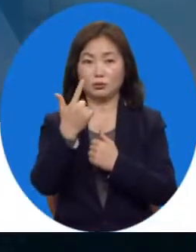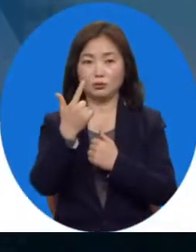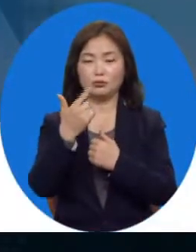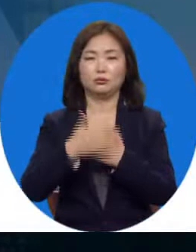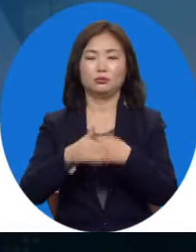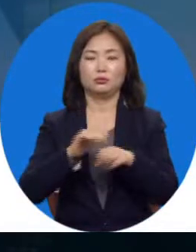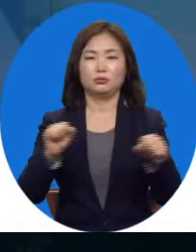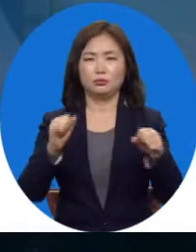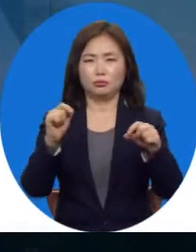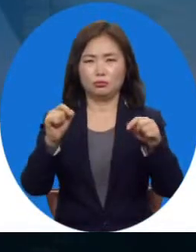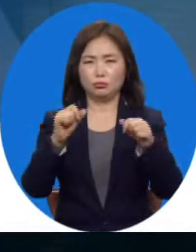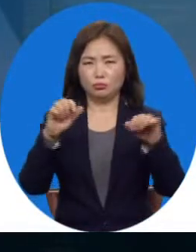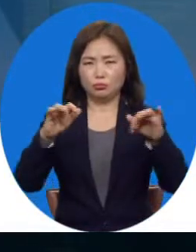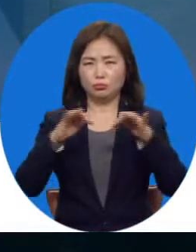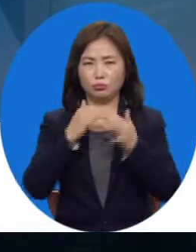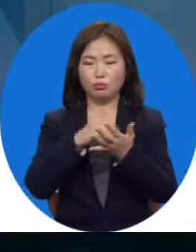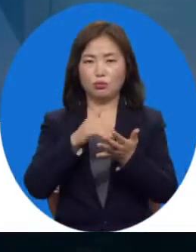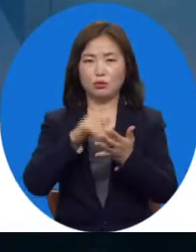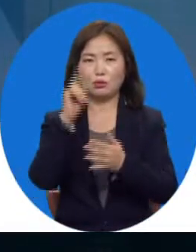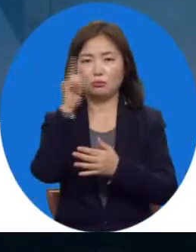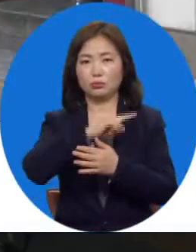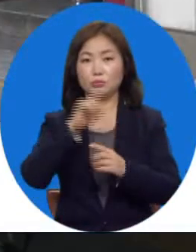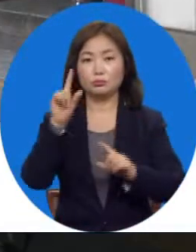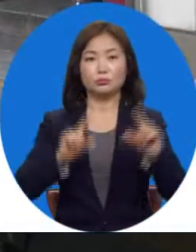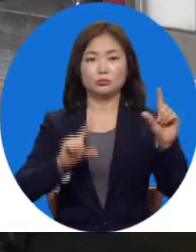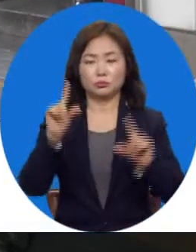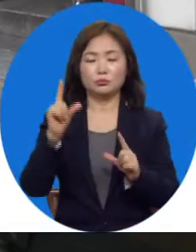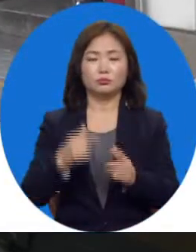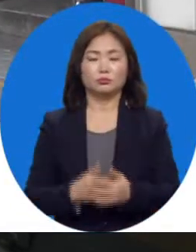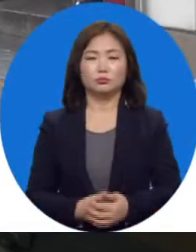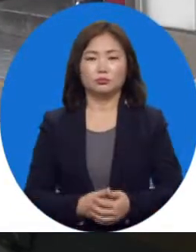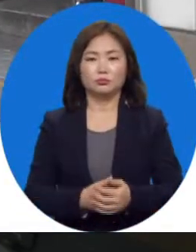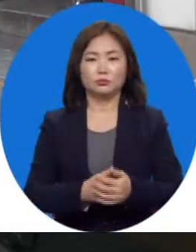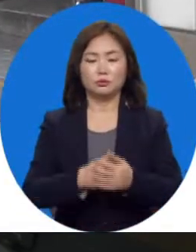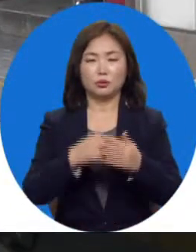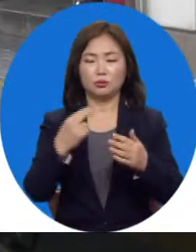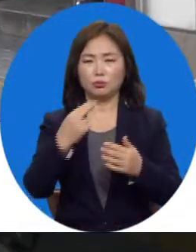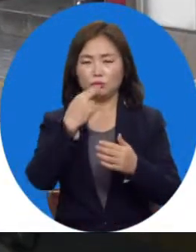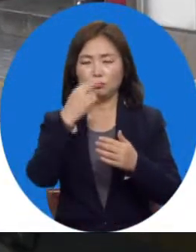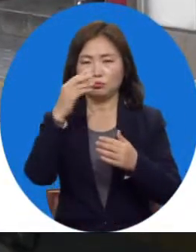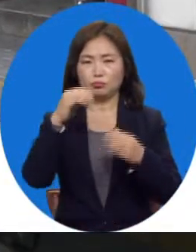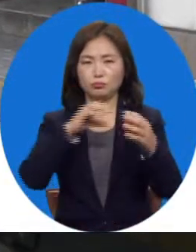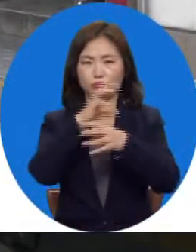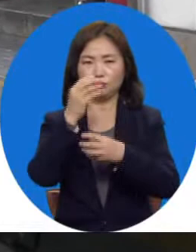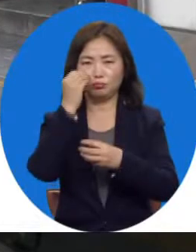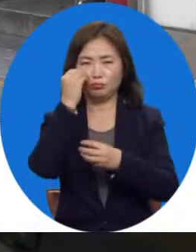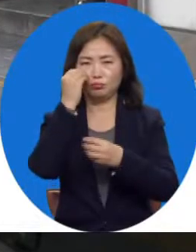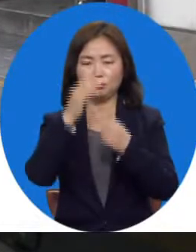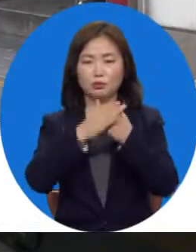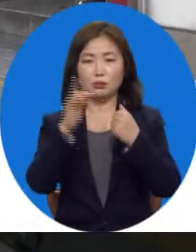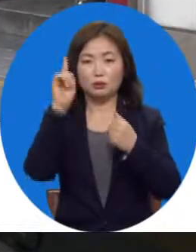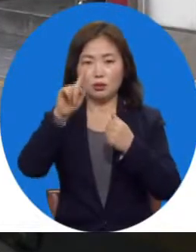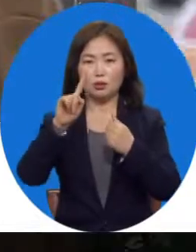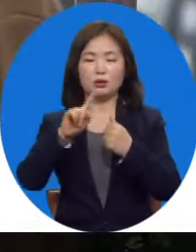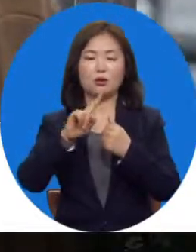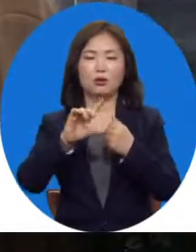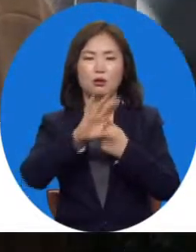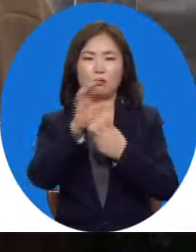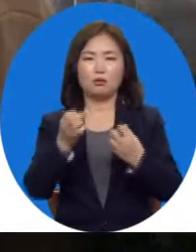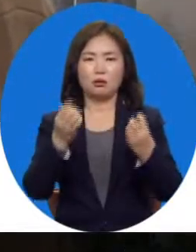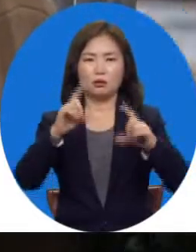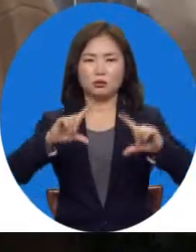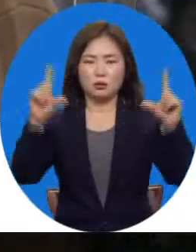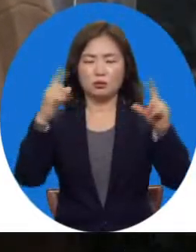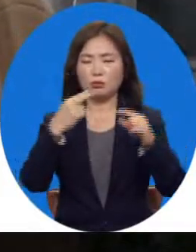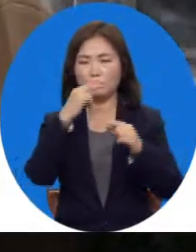않습니다. 오늘 대구 경북의 미세먼지 농도는 나쁨 단계를 보이겠고, 대기 정체로 인해서 성탄절인 내일도 공기 질이